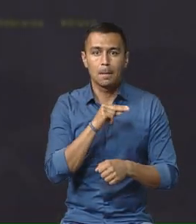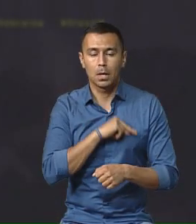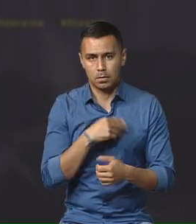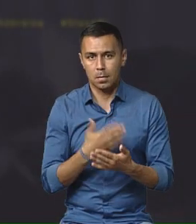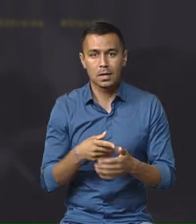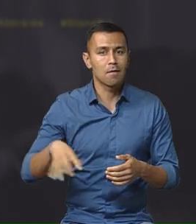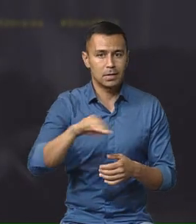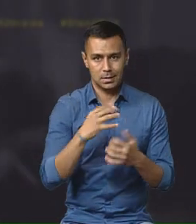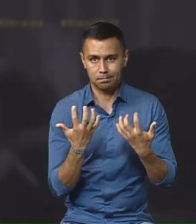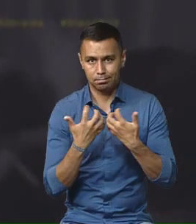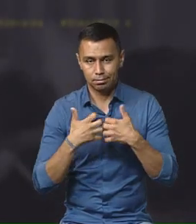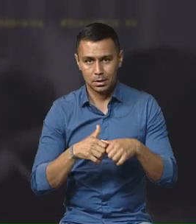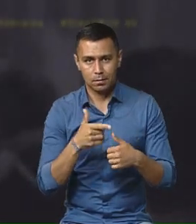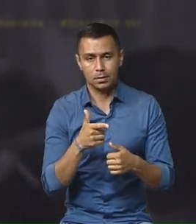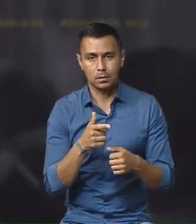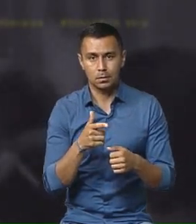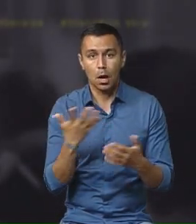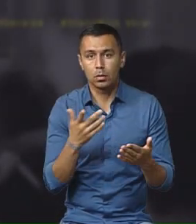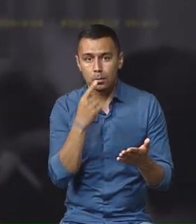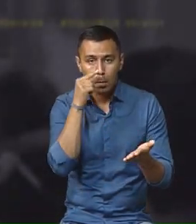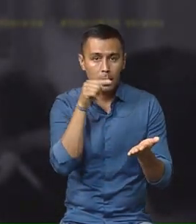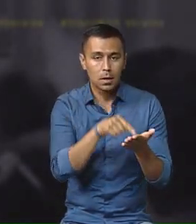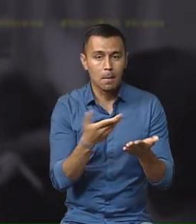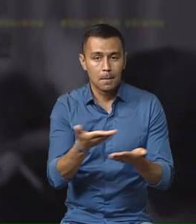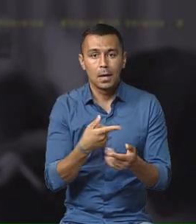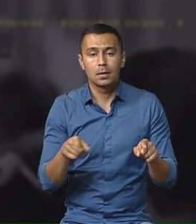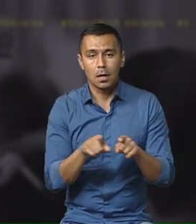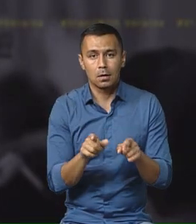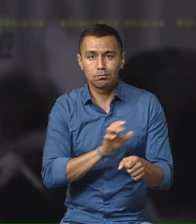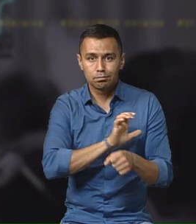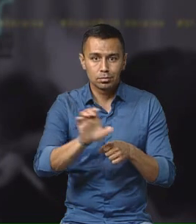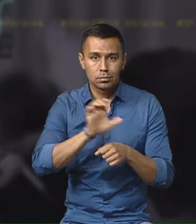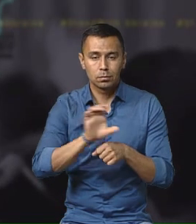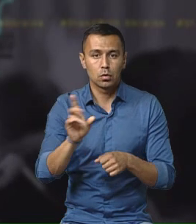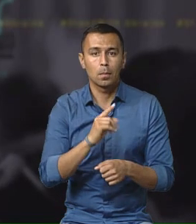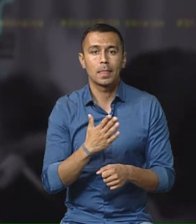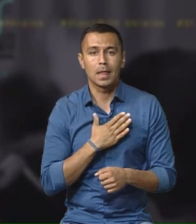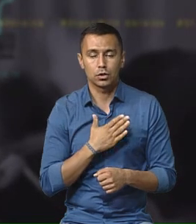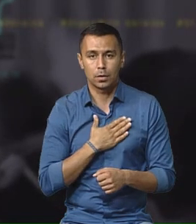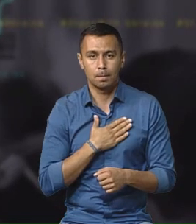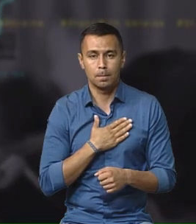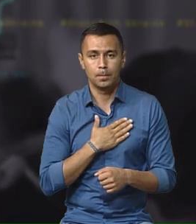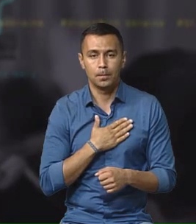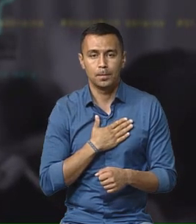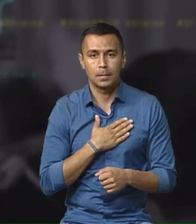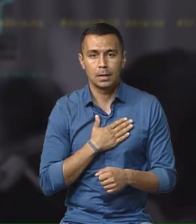майже на всіх операціях. Він якось доїжджав, і ми так от відвантажувалися, щоб нашим